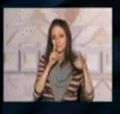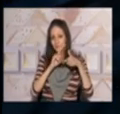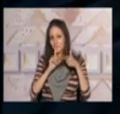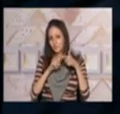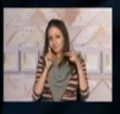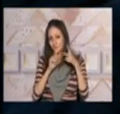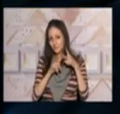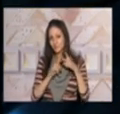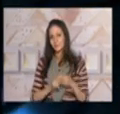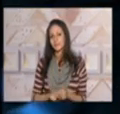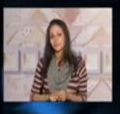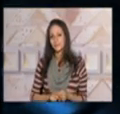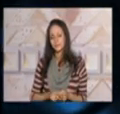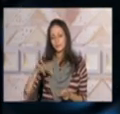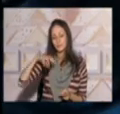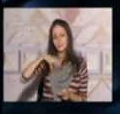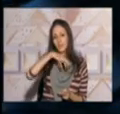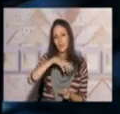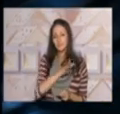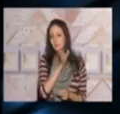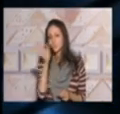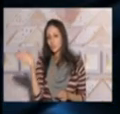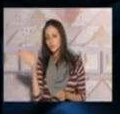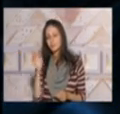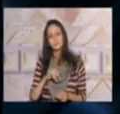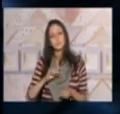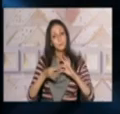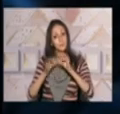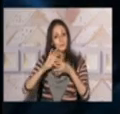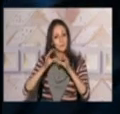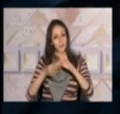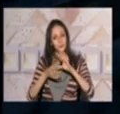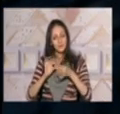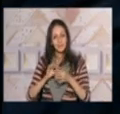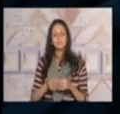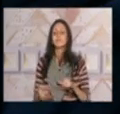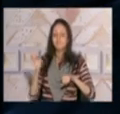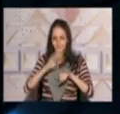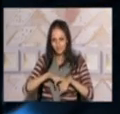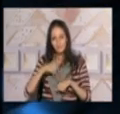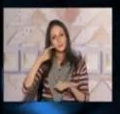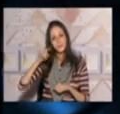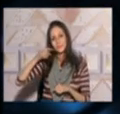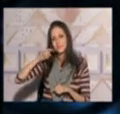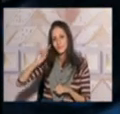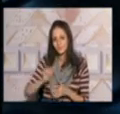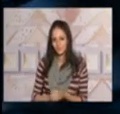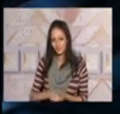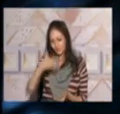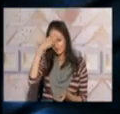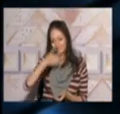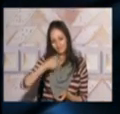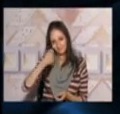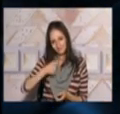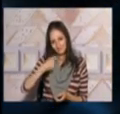من خارج القاهره، احنا عندنا حي شرق في محافظه بورسعيد، وبالصدفه حي شرق في اسكندريه برضه هايل. نحيي اهلنا في اهلنا